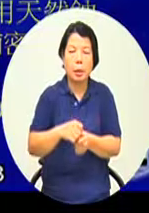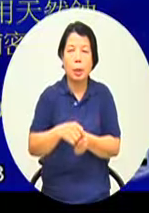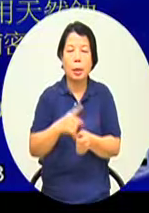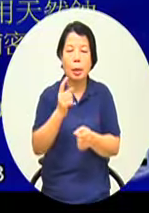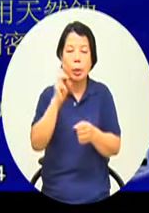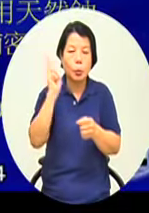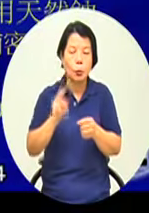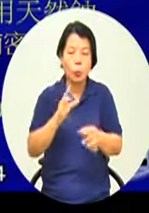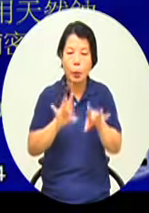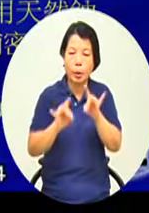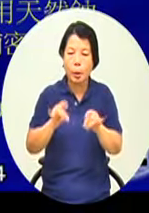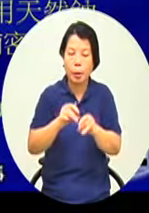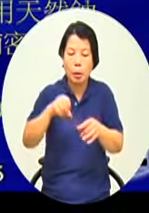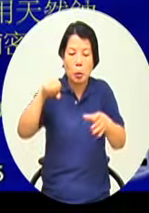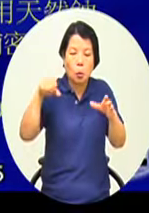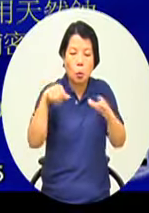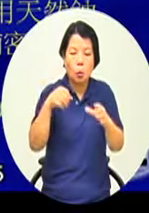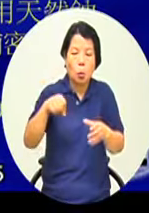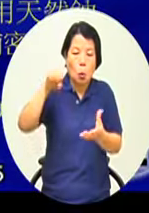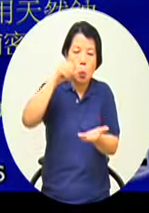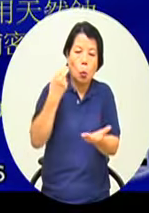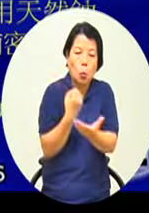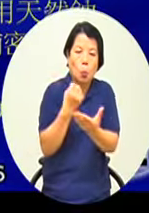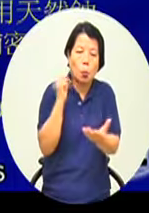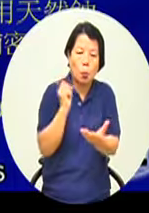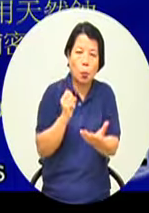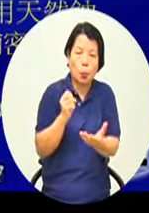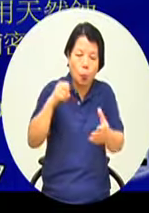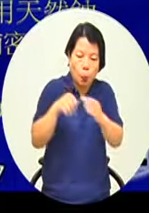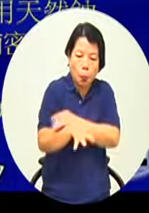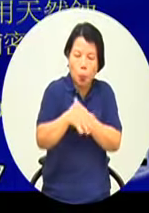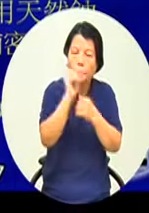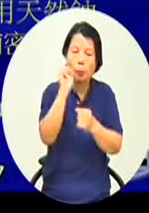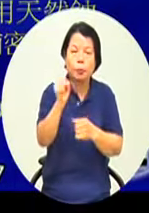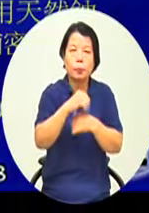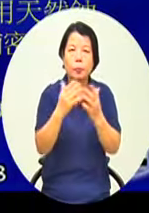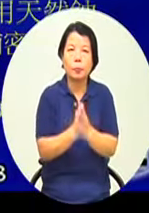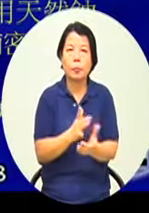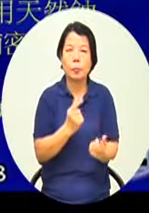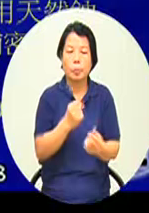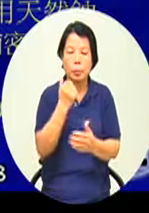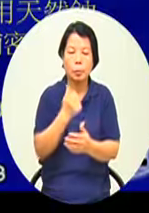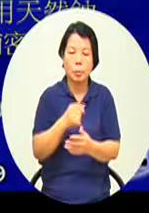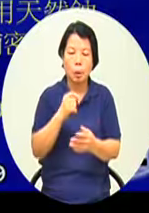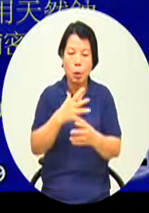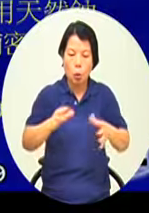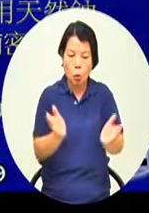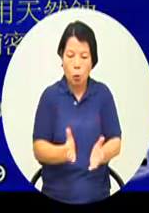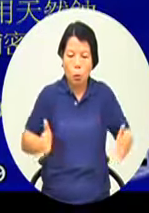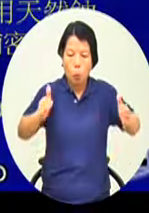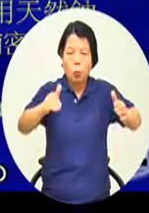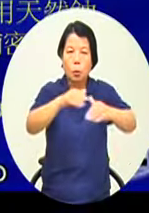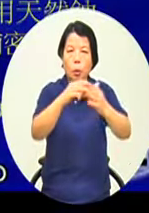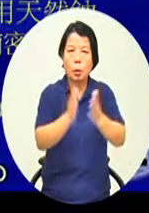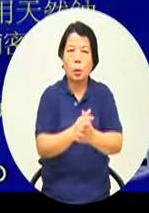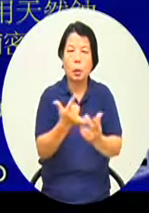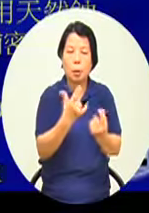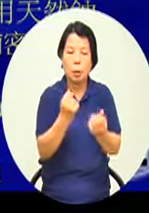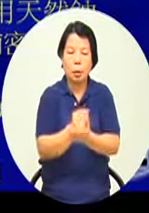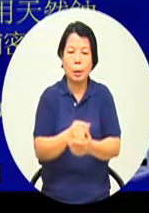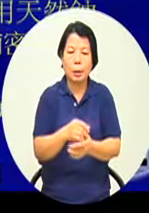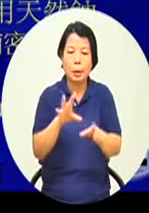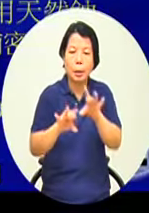哈。所以这个减少使用这样的功能，就符合绿能。用箱形的石龙阻隔泥